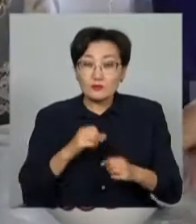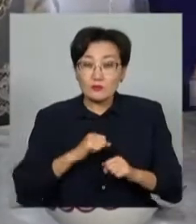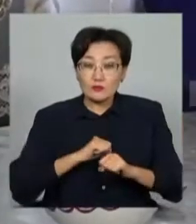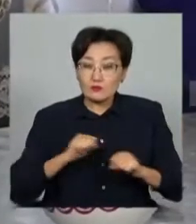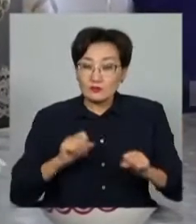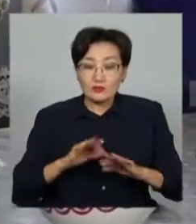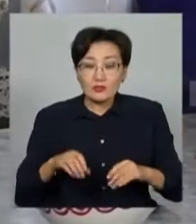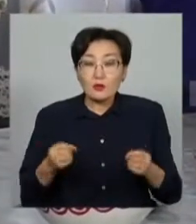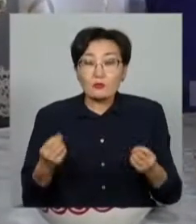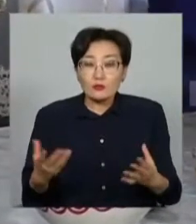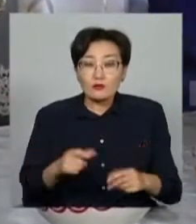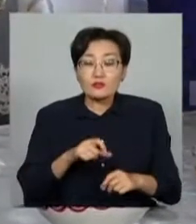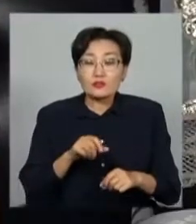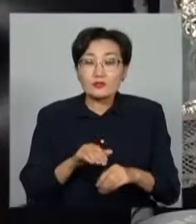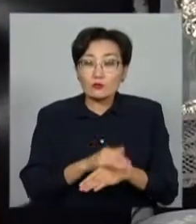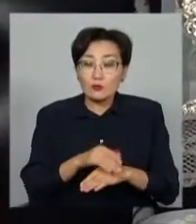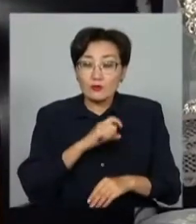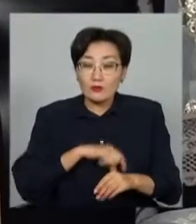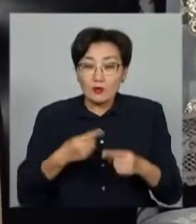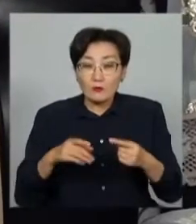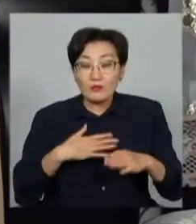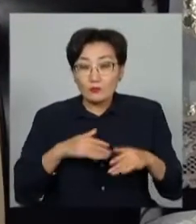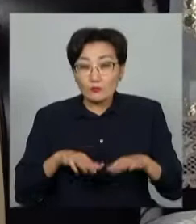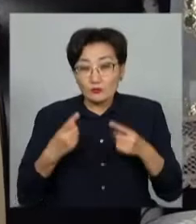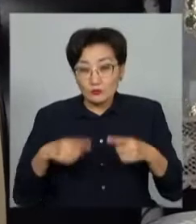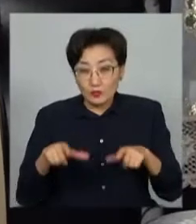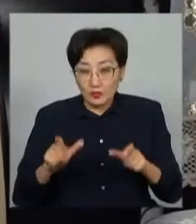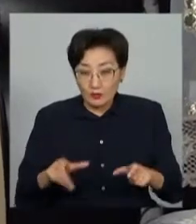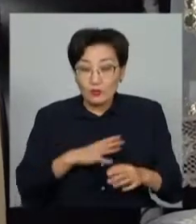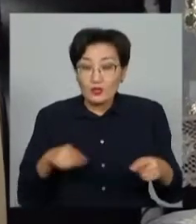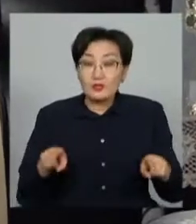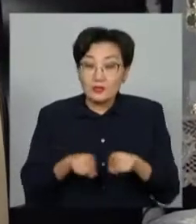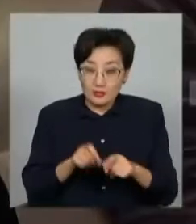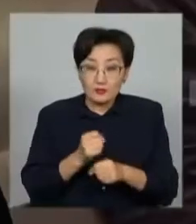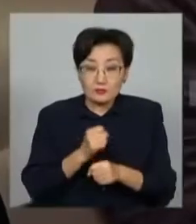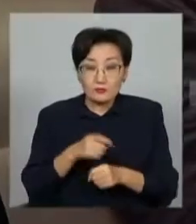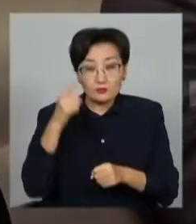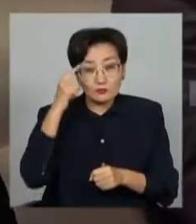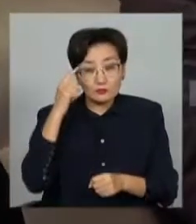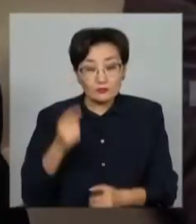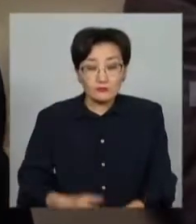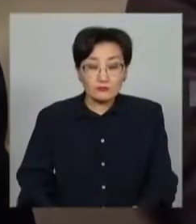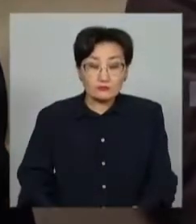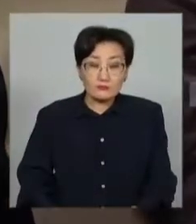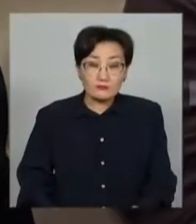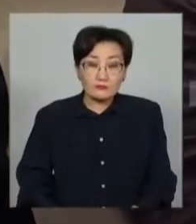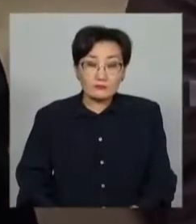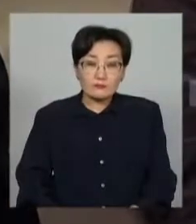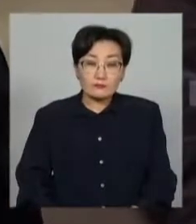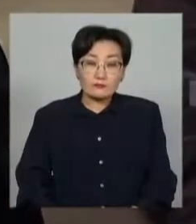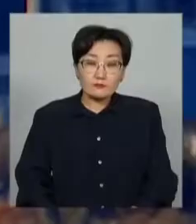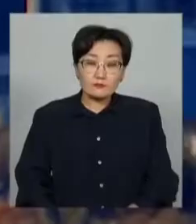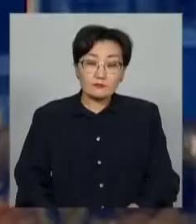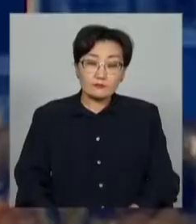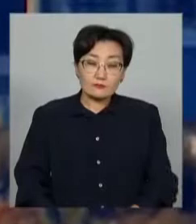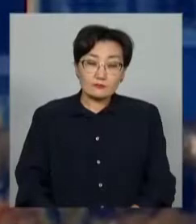батырлыққа емес адамгершілікке балап, менің орнымда басқа біреу болса, ол да солай істейтін еді дейді. Оразай Нұртай, Медет Саматұлы, Алматы телеарнасы.